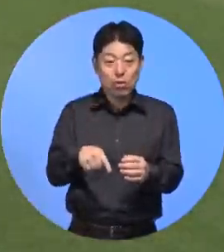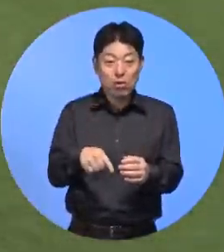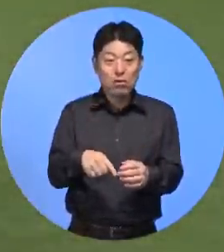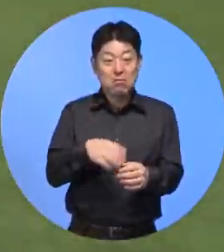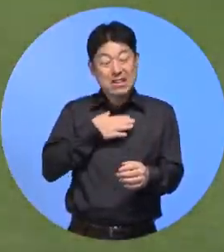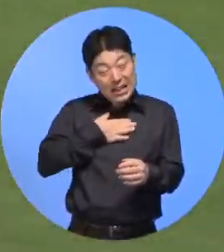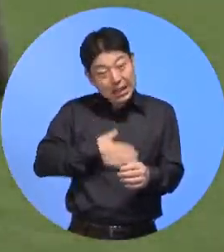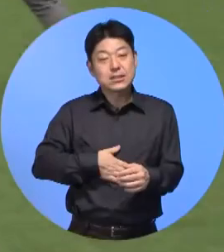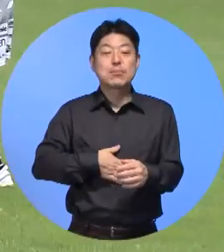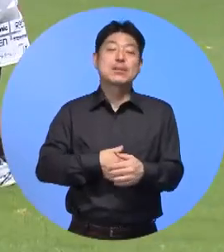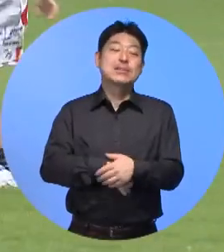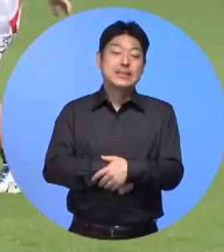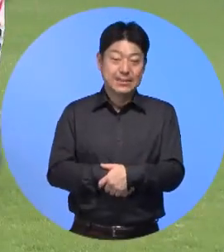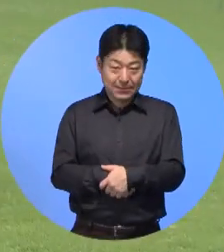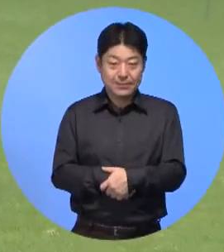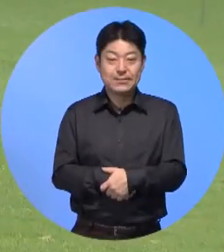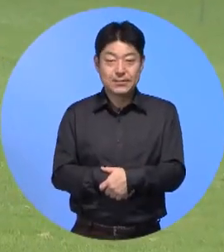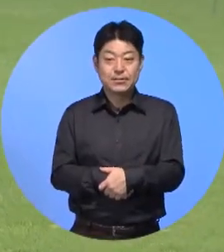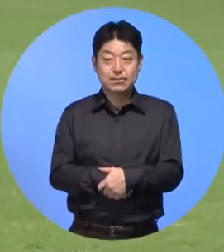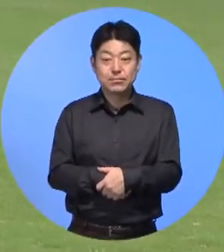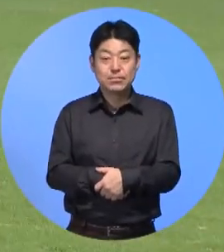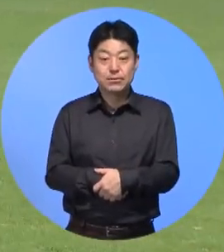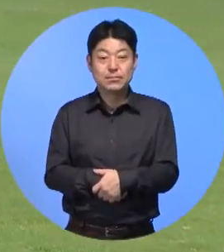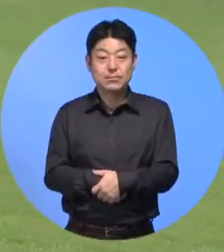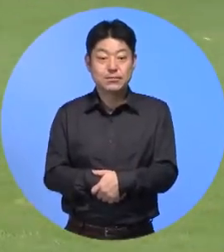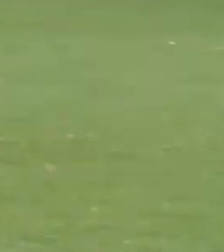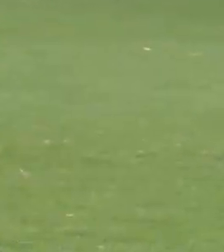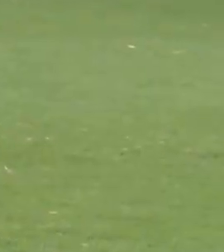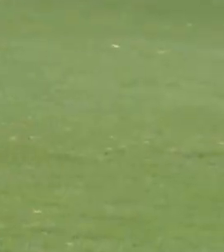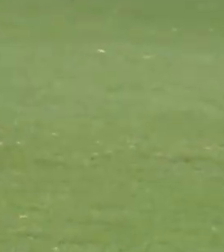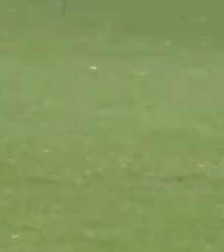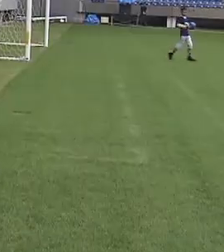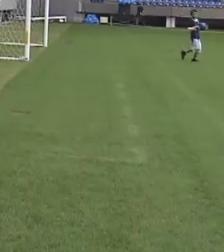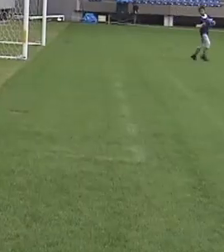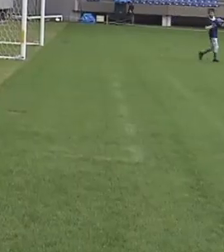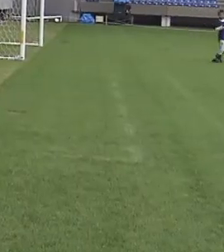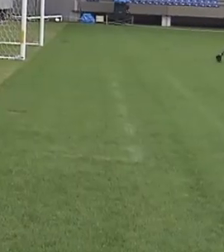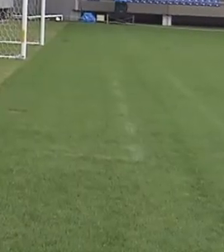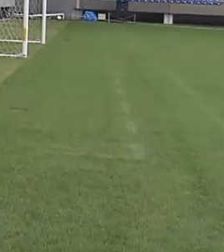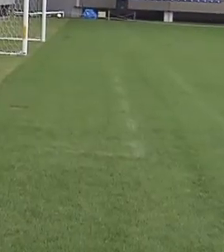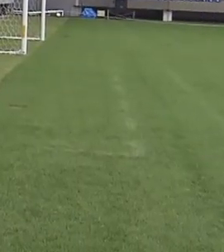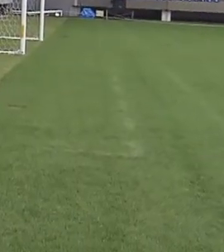活躍する同じピッチの感触を確かめてみました。